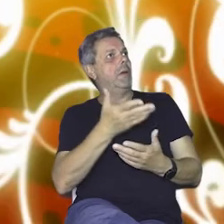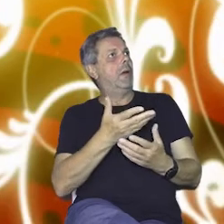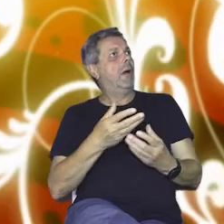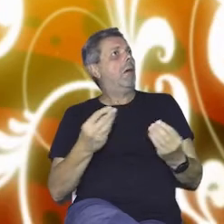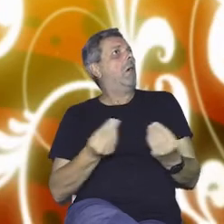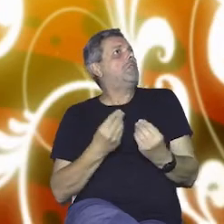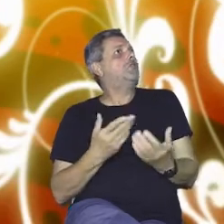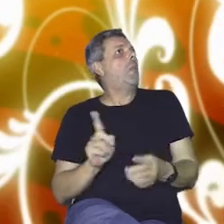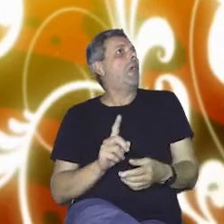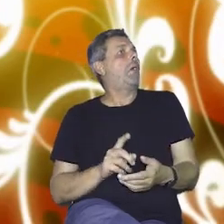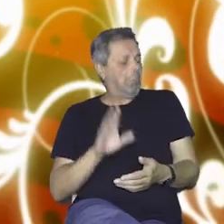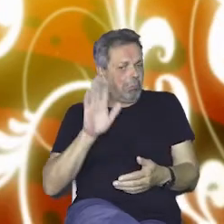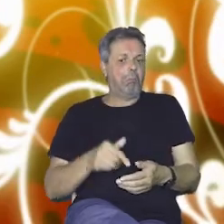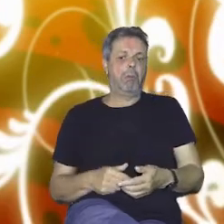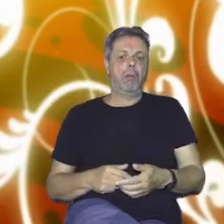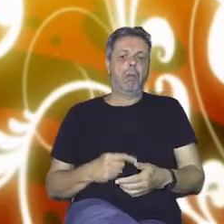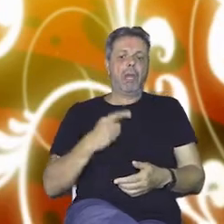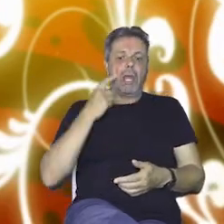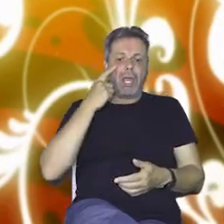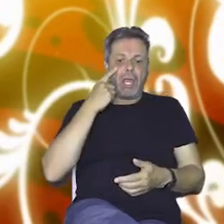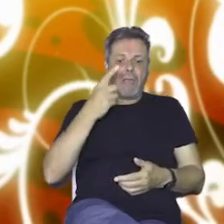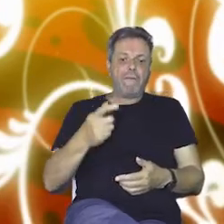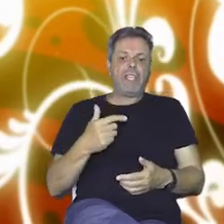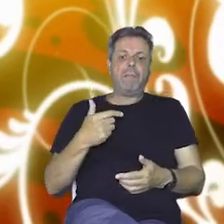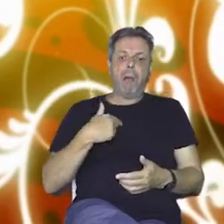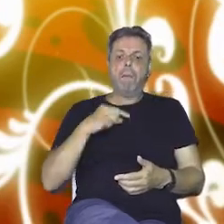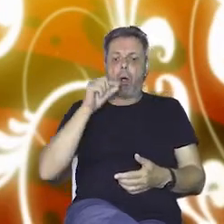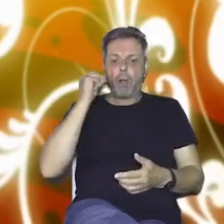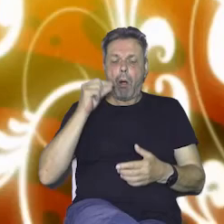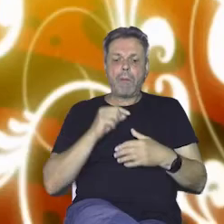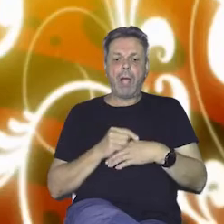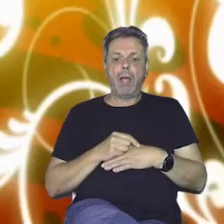zašto ne bi? I vidim onog čovjeka, mog momka. Čekaš?